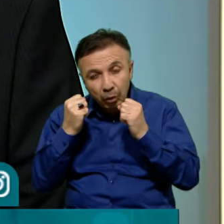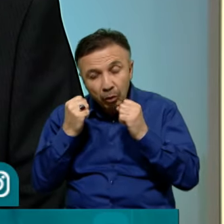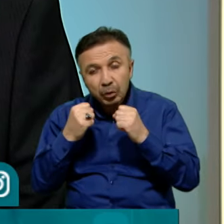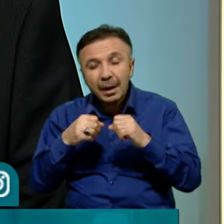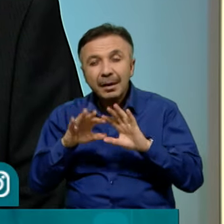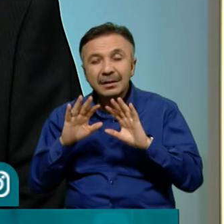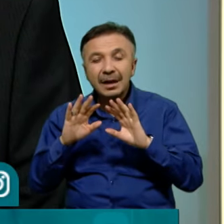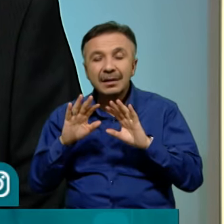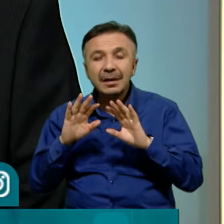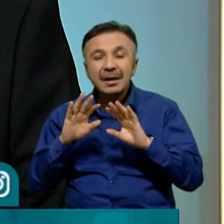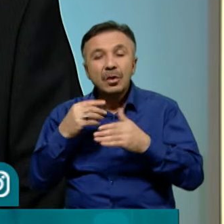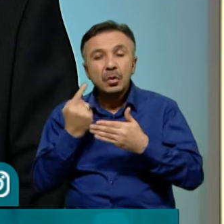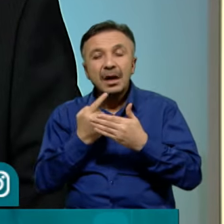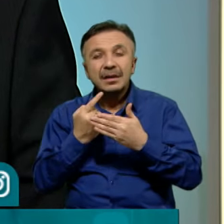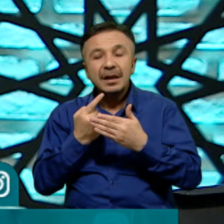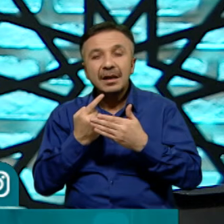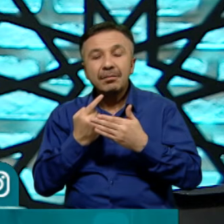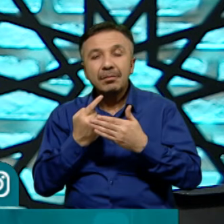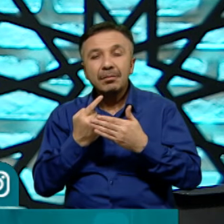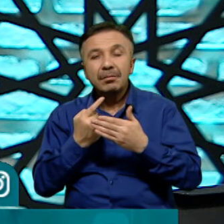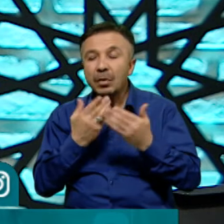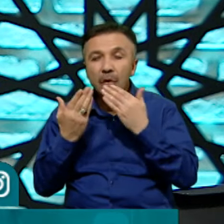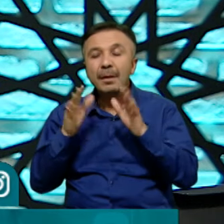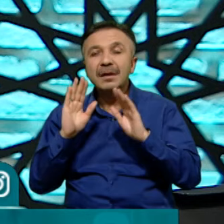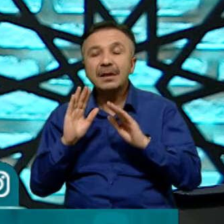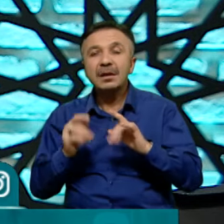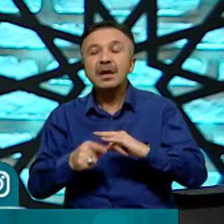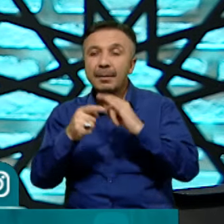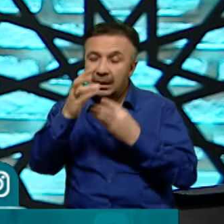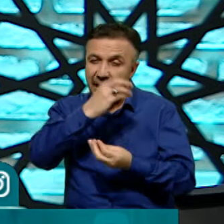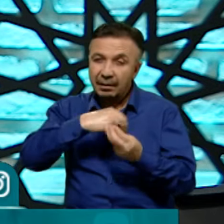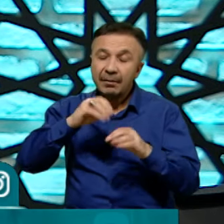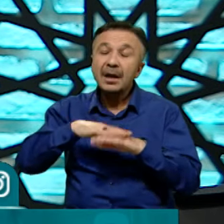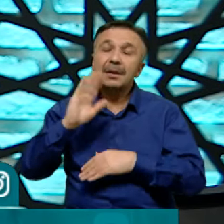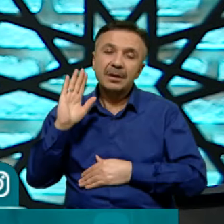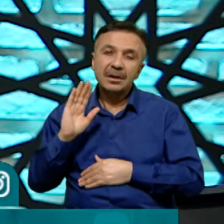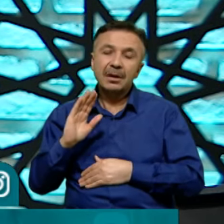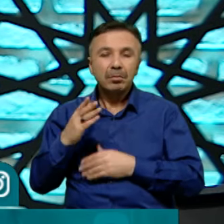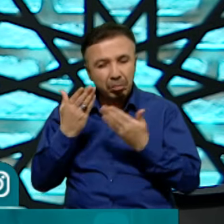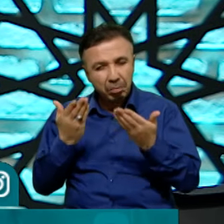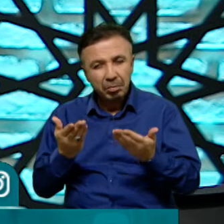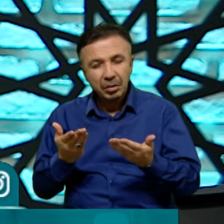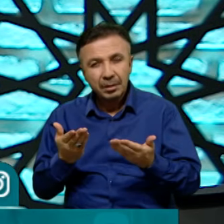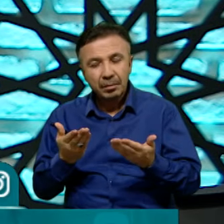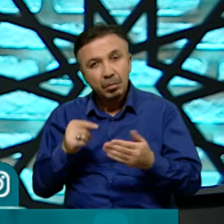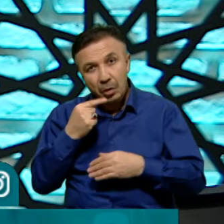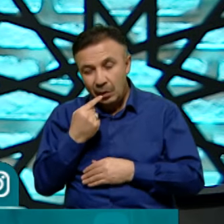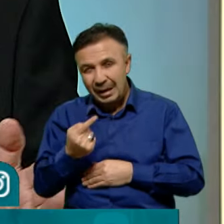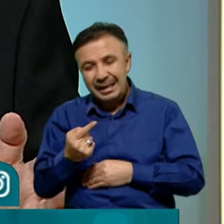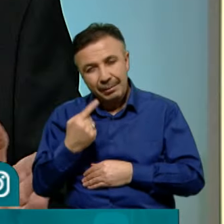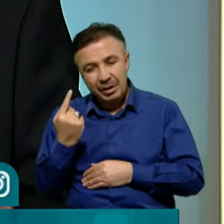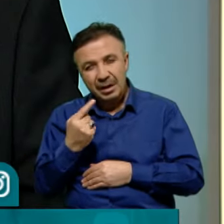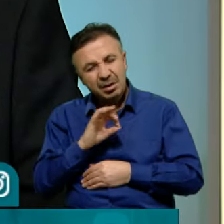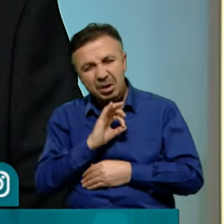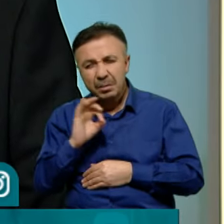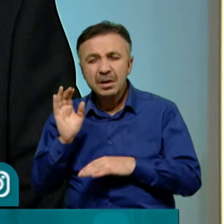sürmelerine, Kabe'yi tavaf etmelerine engeldir. Bu halde bulunan hanımefendiler bu söylediğim şeylerin